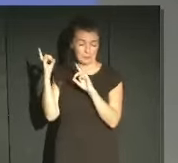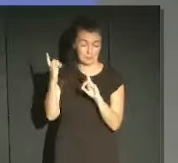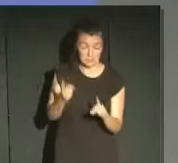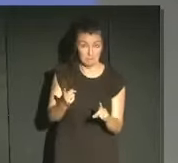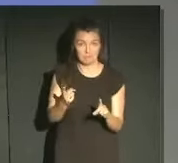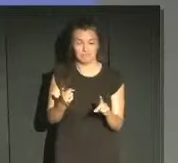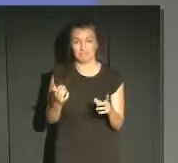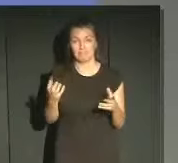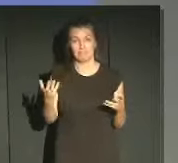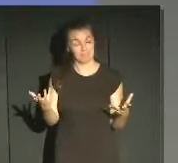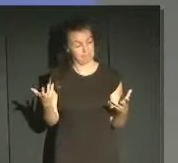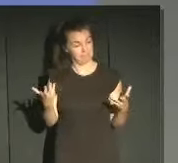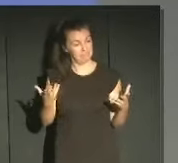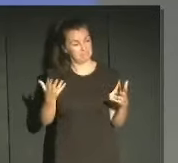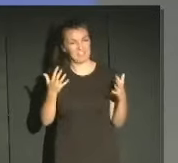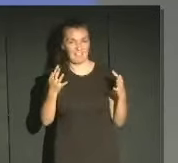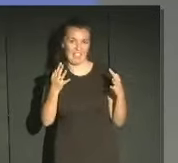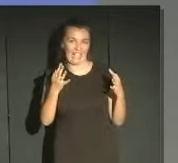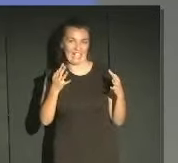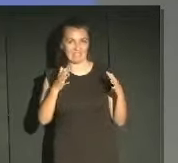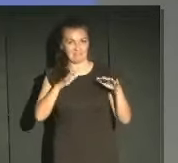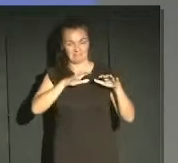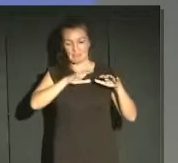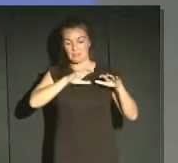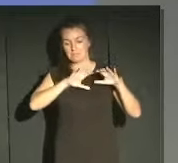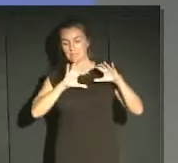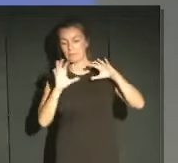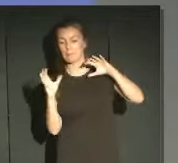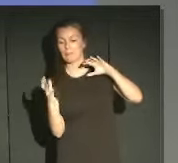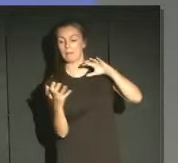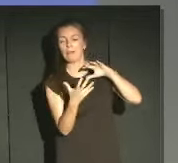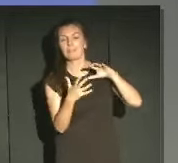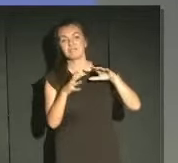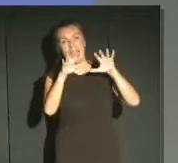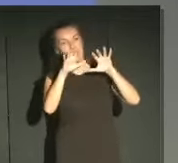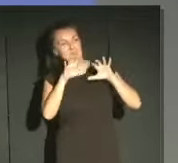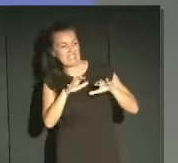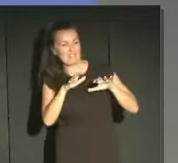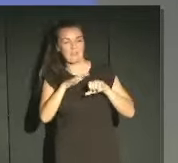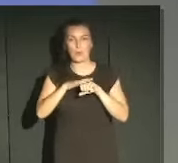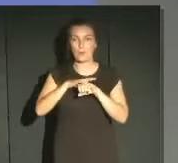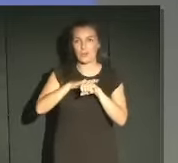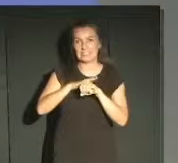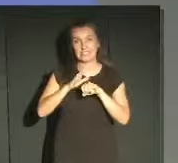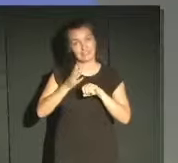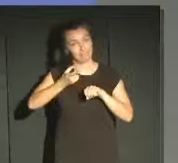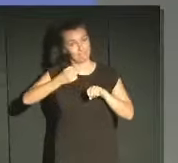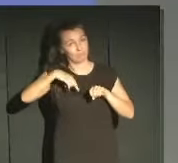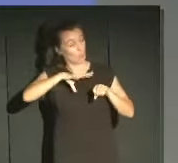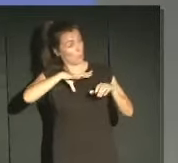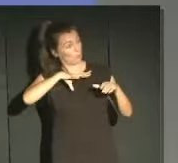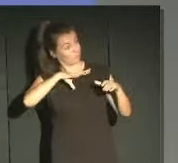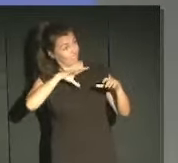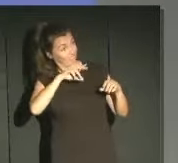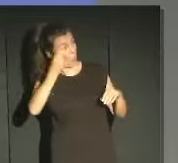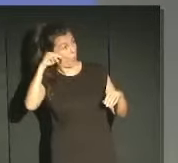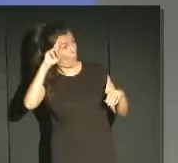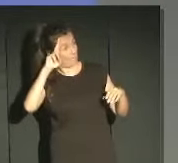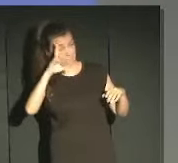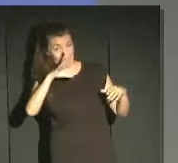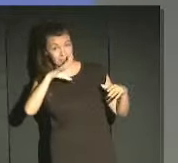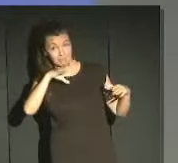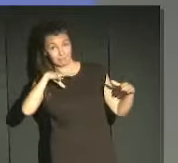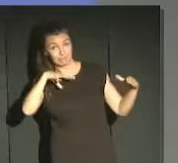nous sommes administrativement politiquement intégrés qu'on le veuille ou pas à l'Europe